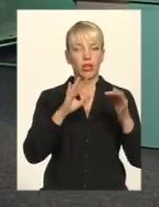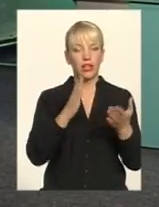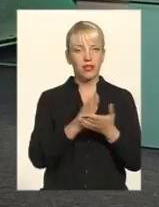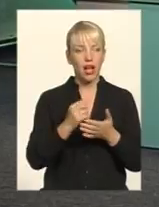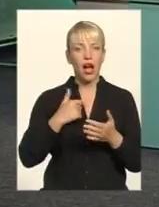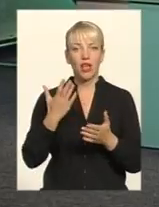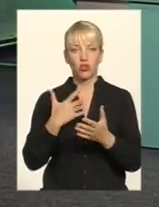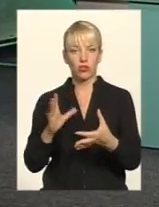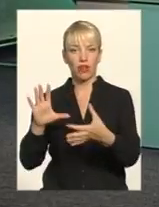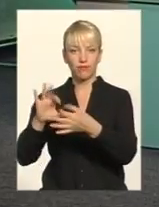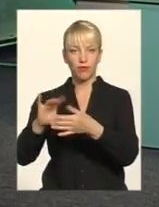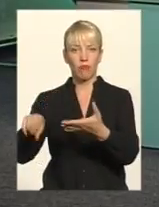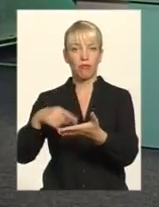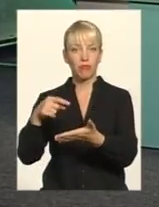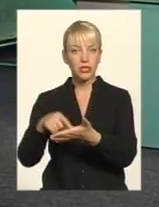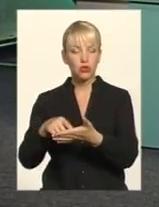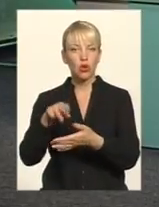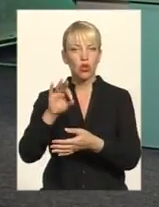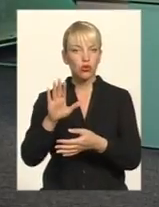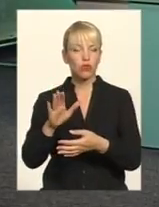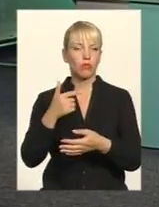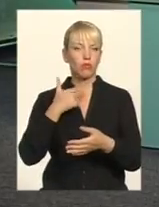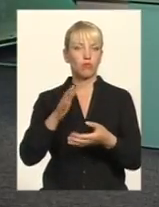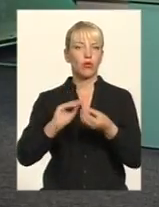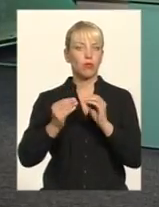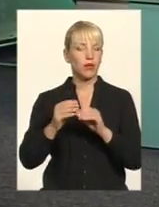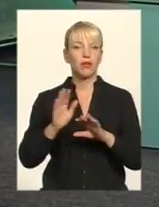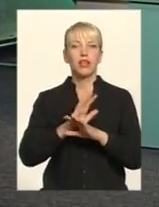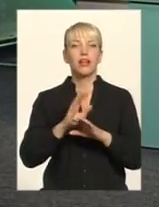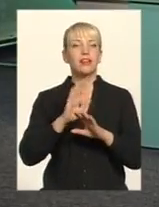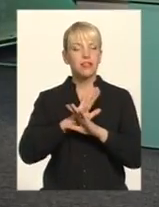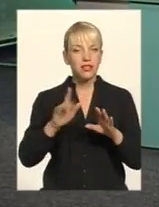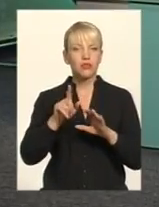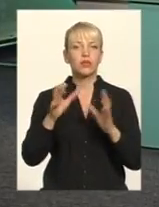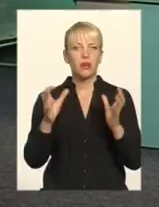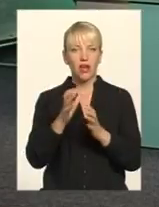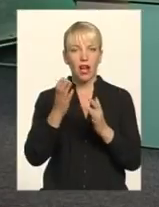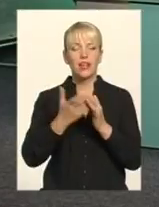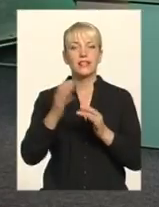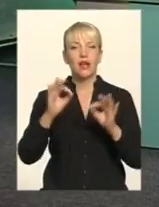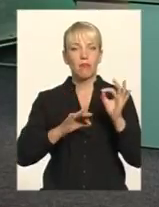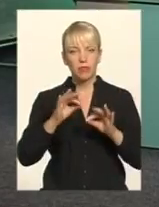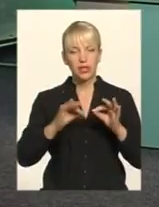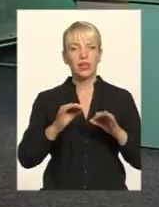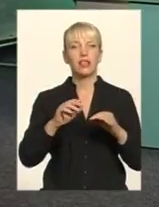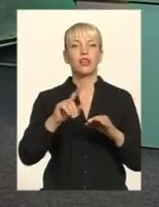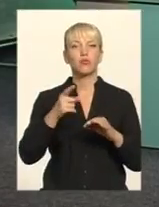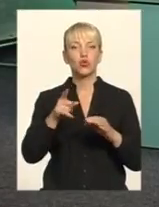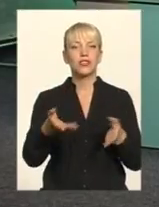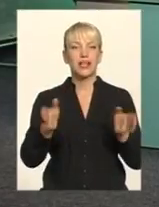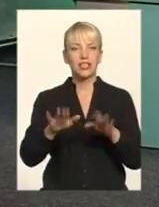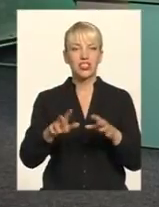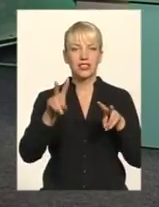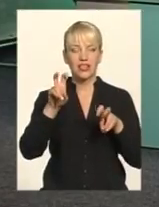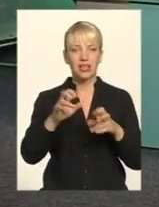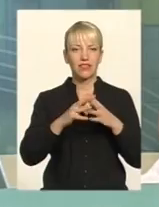місто, умовно, тобто, Хмельницький чи Кам'янський ліс. Тобто треба дуже багато пояснювати, роз'яснювати, так, для того, аби люди зрозуміли і дійшли до того, що їм це необхідно.